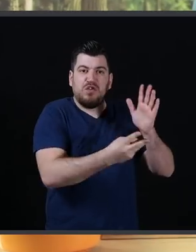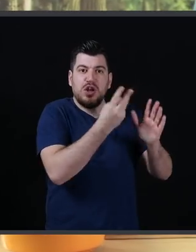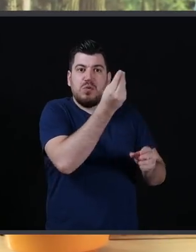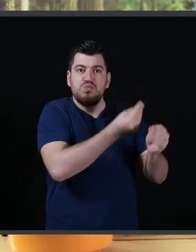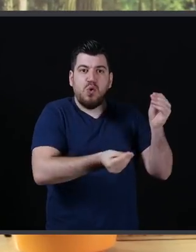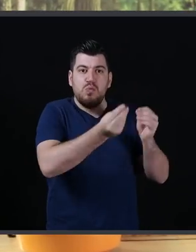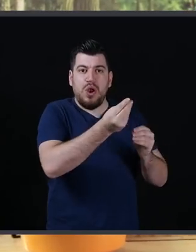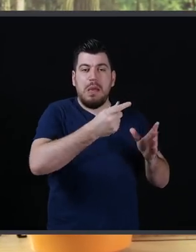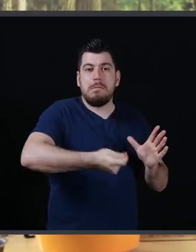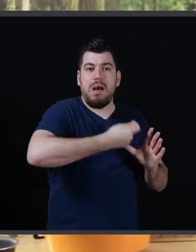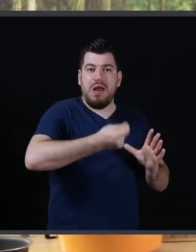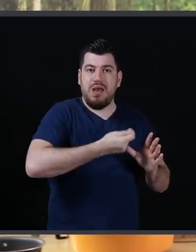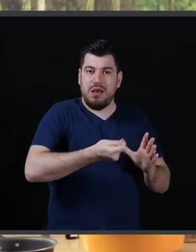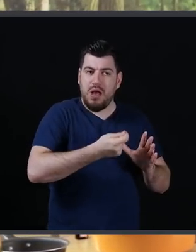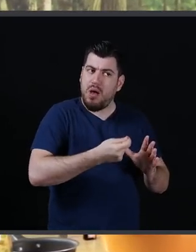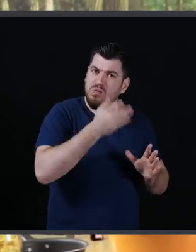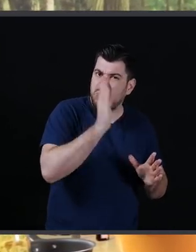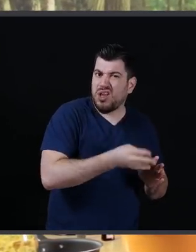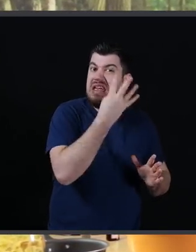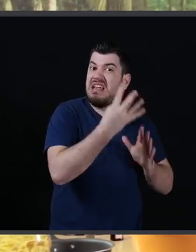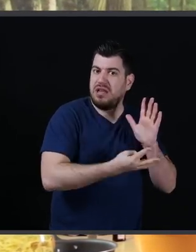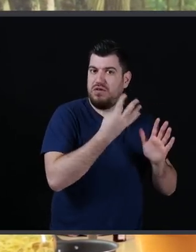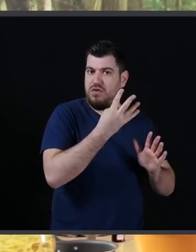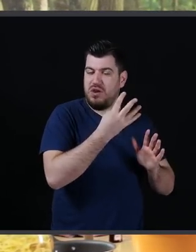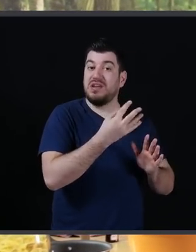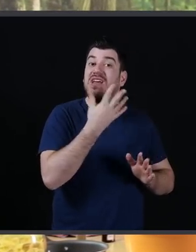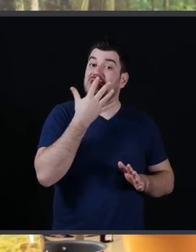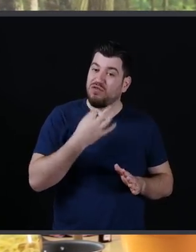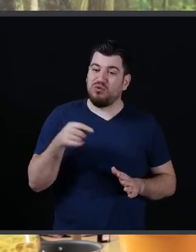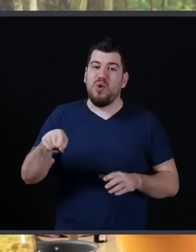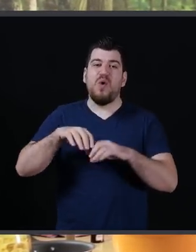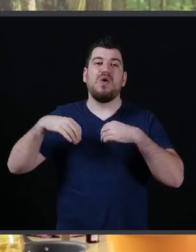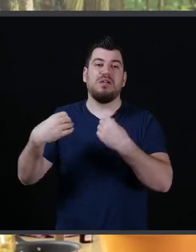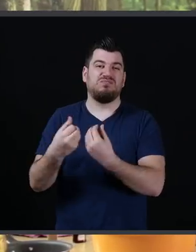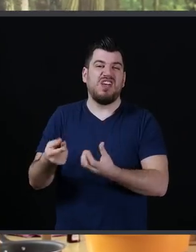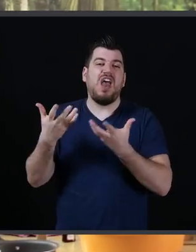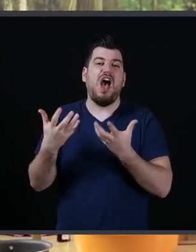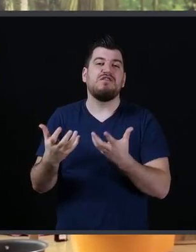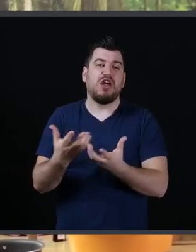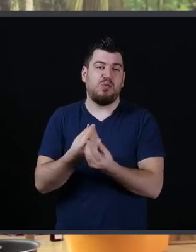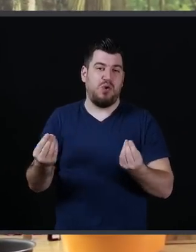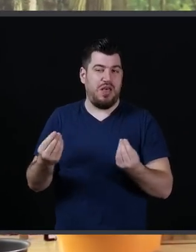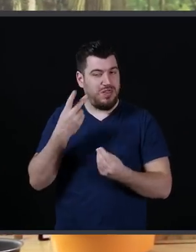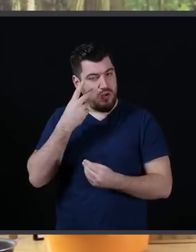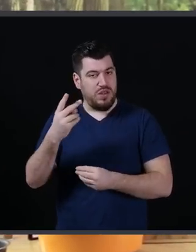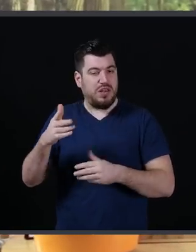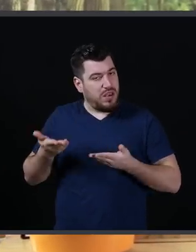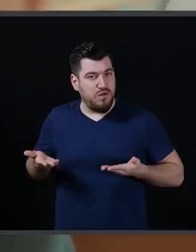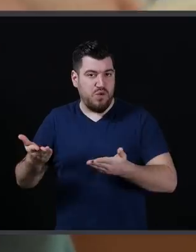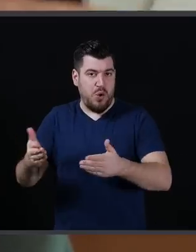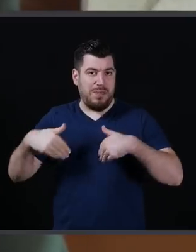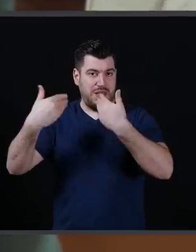λέω ότι αυτό το κέικ βγαίνει πραγματικά αφράτο Αφρατεύει ακόμα περισσότερο στο φούρνο Αυτό που θα κάνω είναι το εξής Θα πάρω